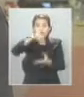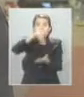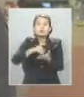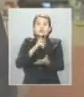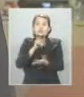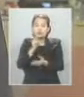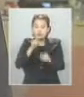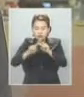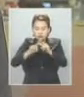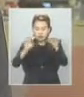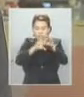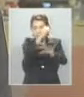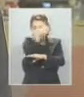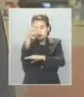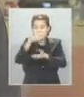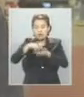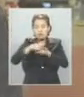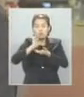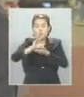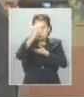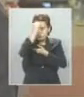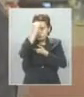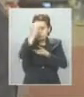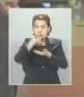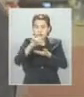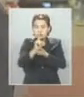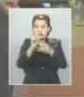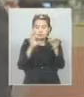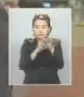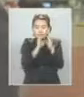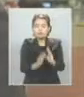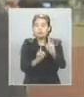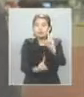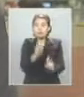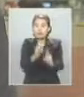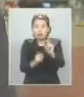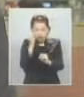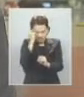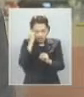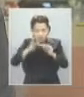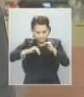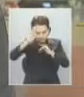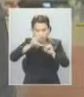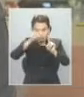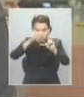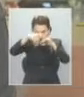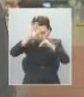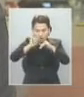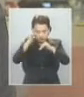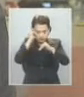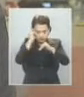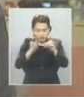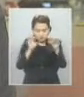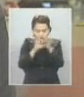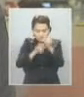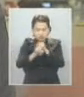ณ์แผ่นดินไหวและคลื่นยักษ์สึนามิที่ประเทศญี่ปุ่นนะคะว่าจำนวนผู้เสียชีวิตอาจจะสูงกว่าพันคนจากสาเหตุของความเสียหาย